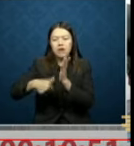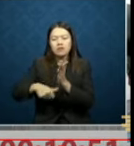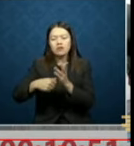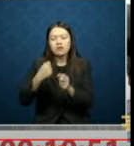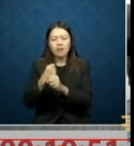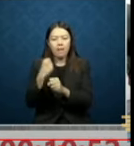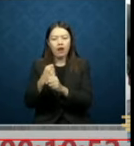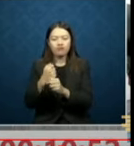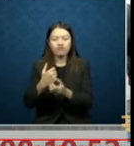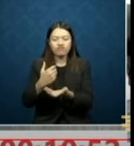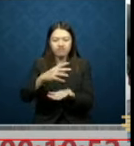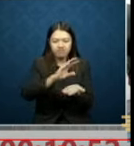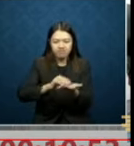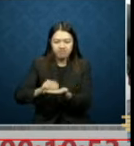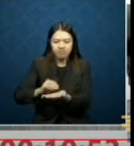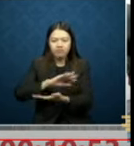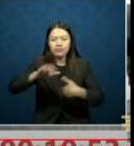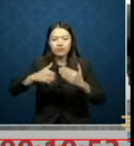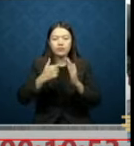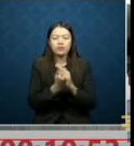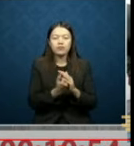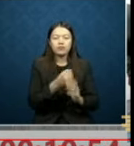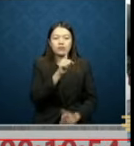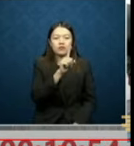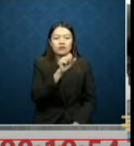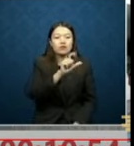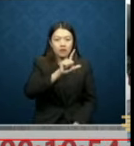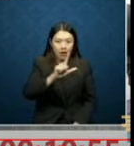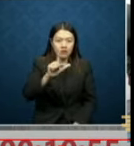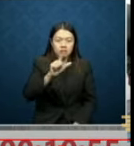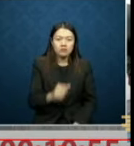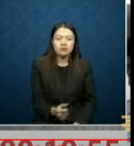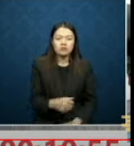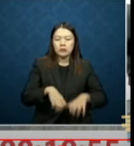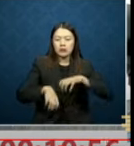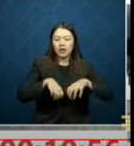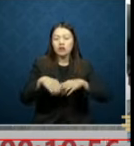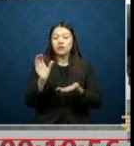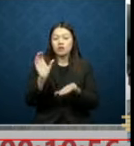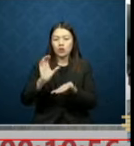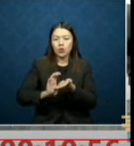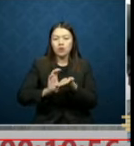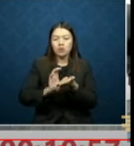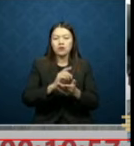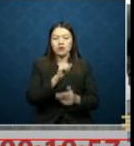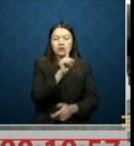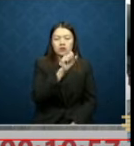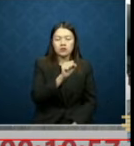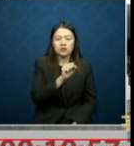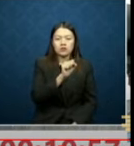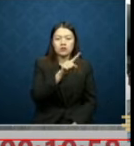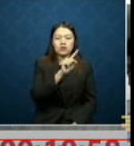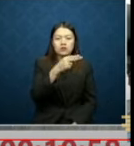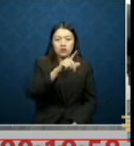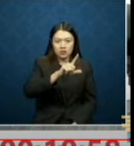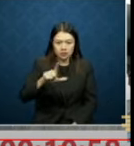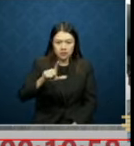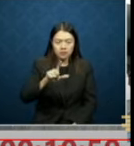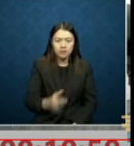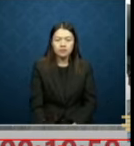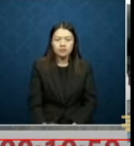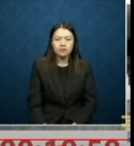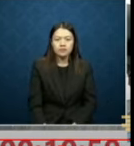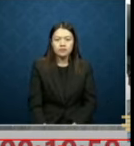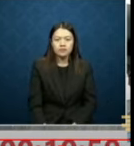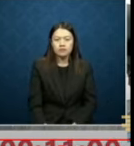ผลคูณต่อเศรษฐกิจจากนโยบาย 100,000 ล้านบาทการบริหารจัดการงบประมาณจำนวน 110,000 ล้านบาทและ